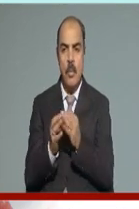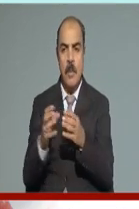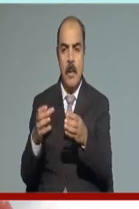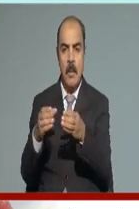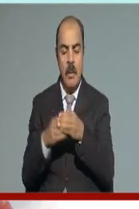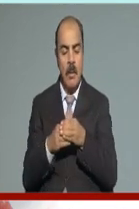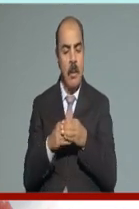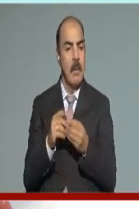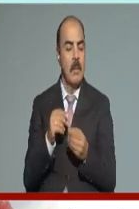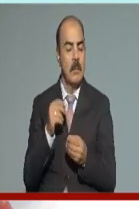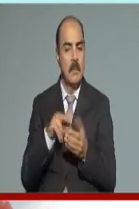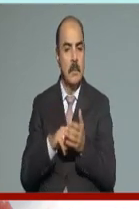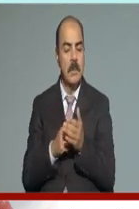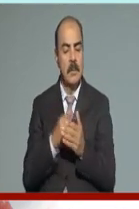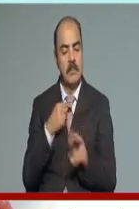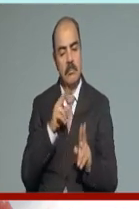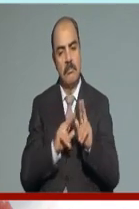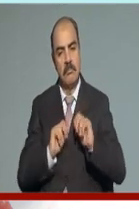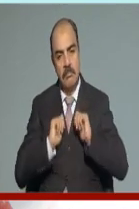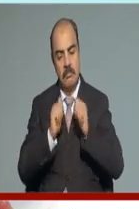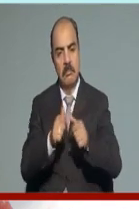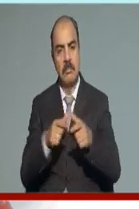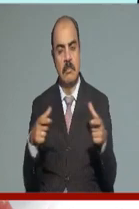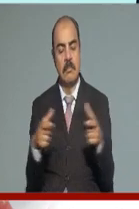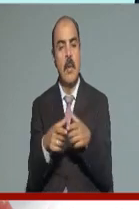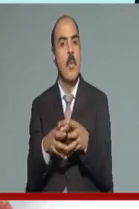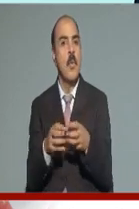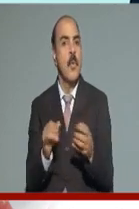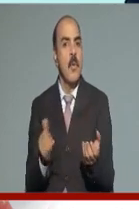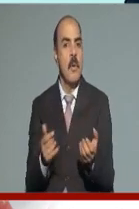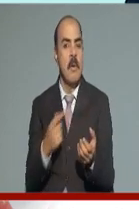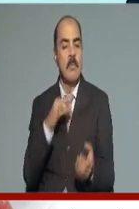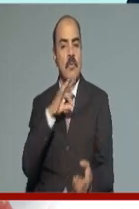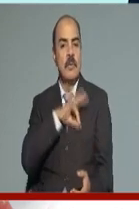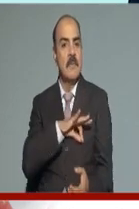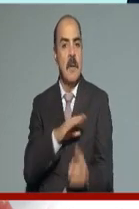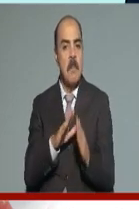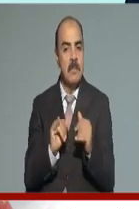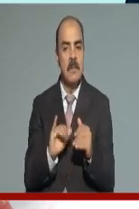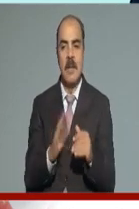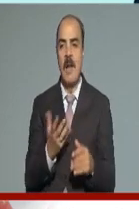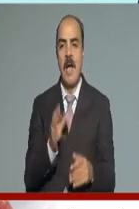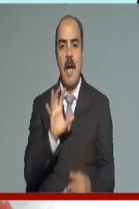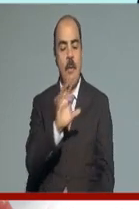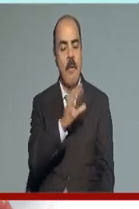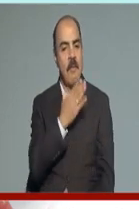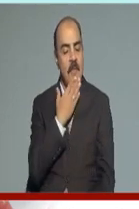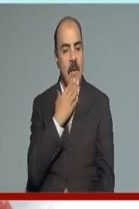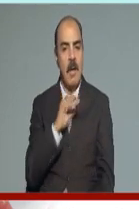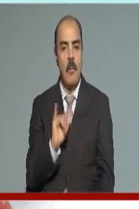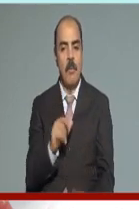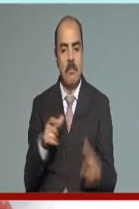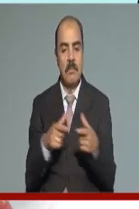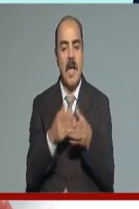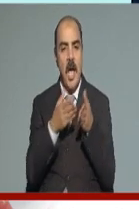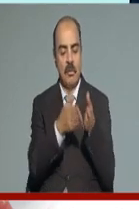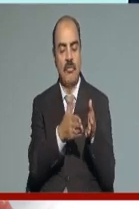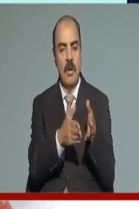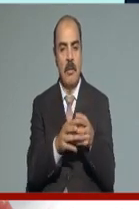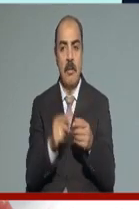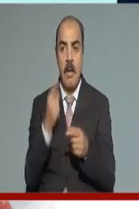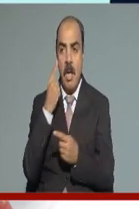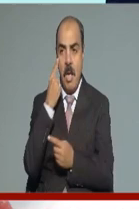كيف تجدينها يعني مفيده سواء لمصر او للقاره الافريقيه التي تعقد الاجتماعات فيها اول